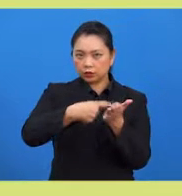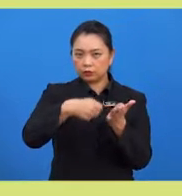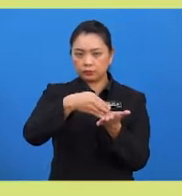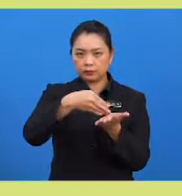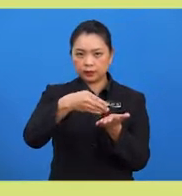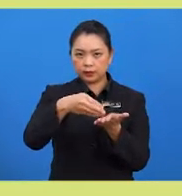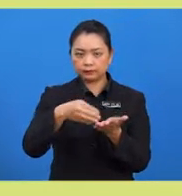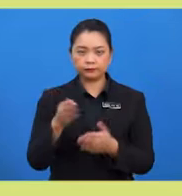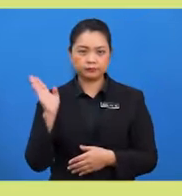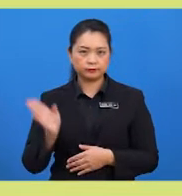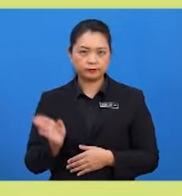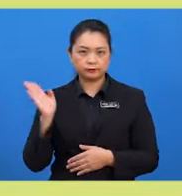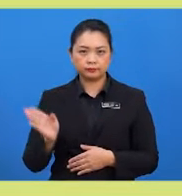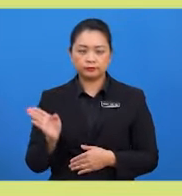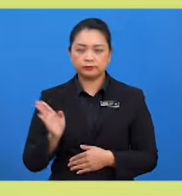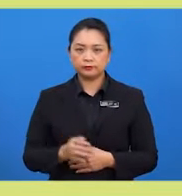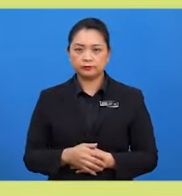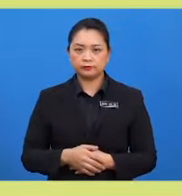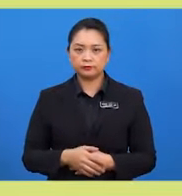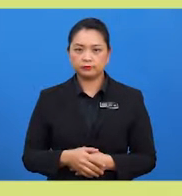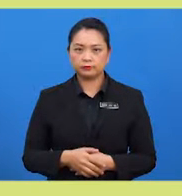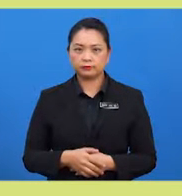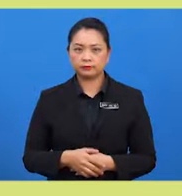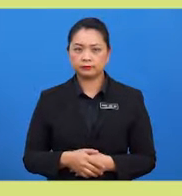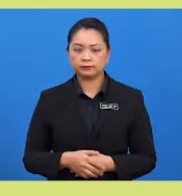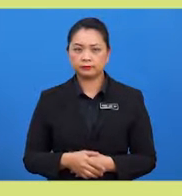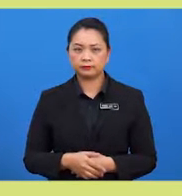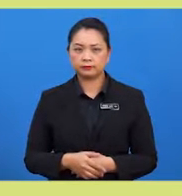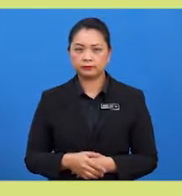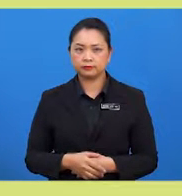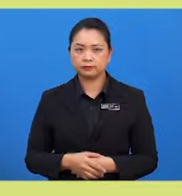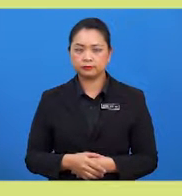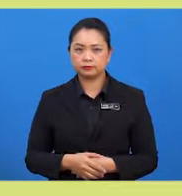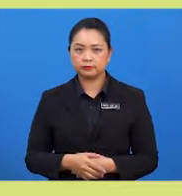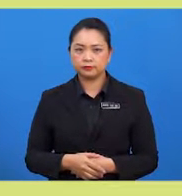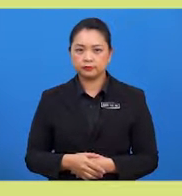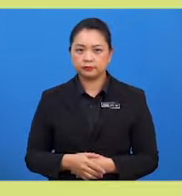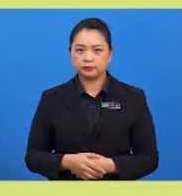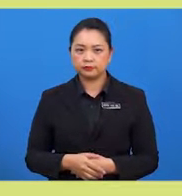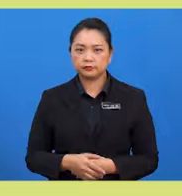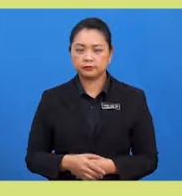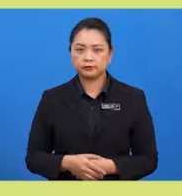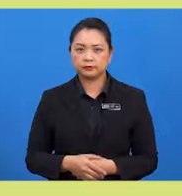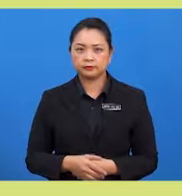RM41,080 diperoleh daripada belian RM40,800 tolak pulangan belian